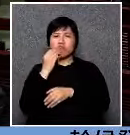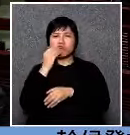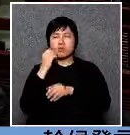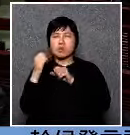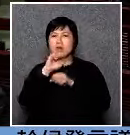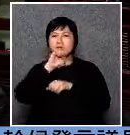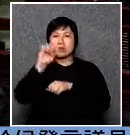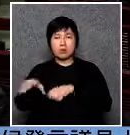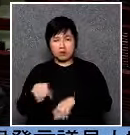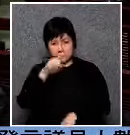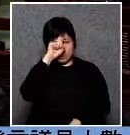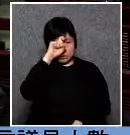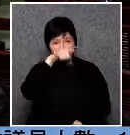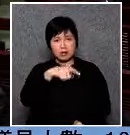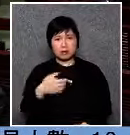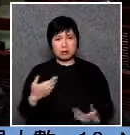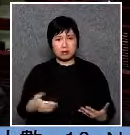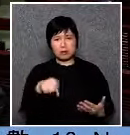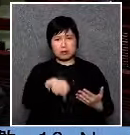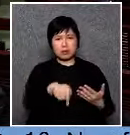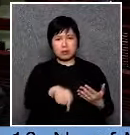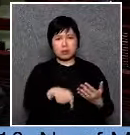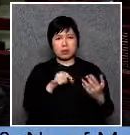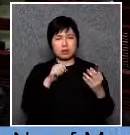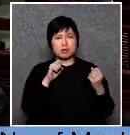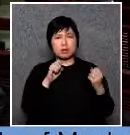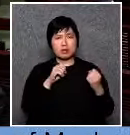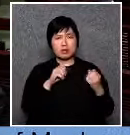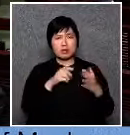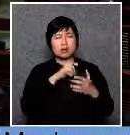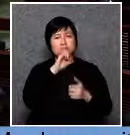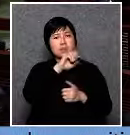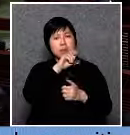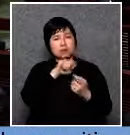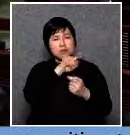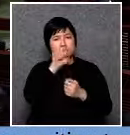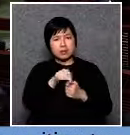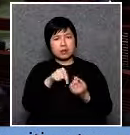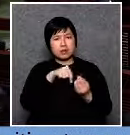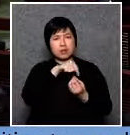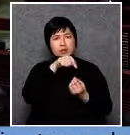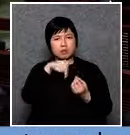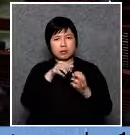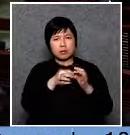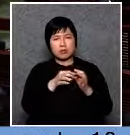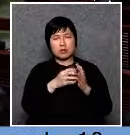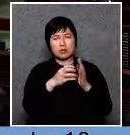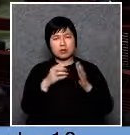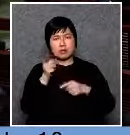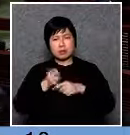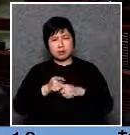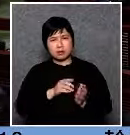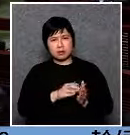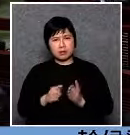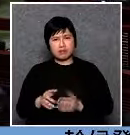啊，今天在這個議會裏面大家問你問題都還要在僭建的事實處理的情況，